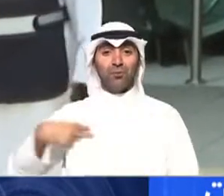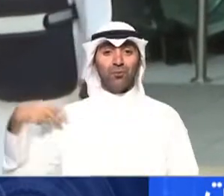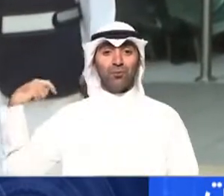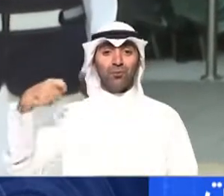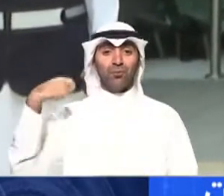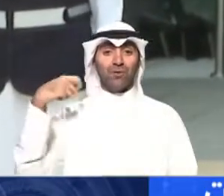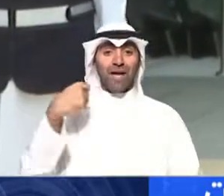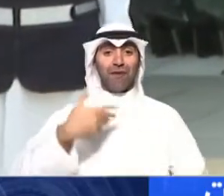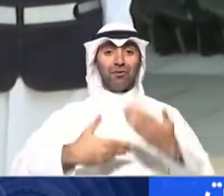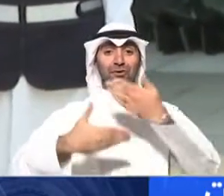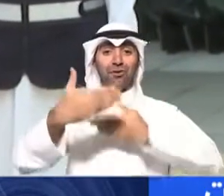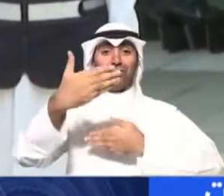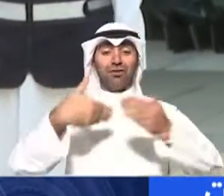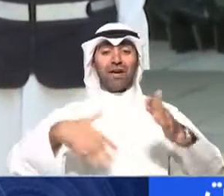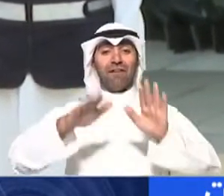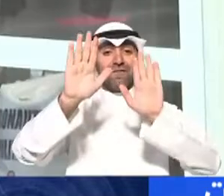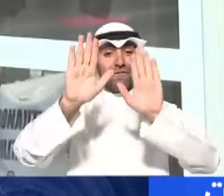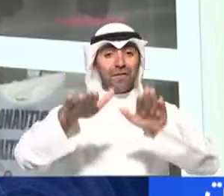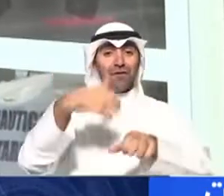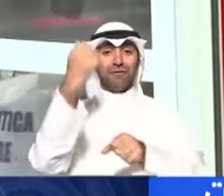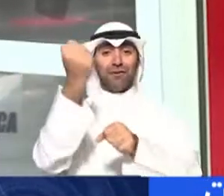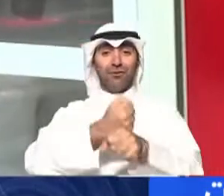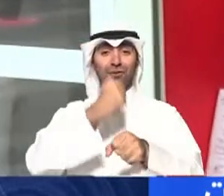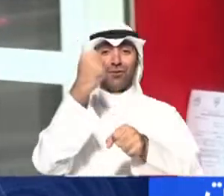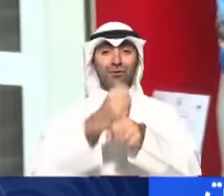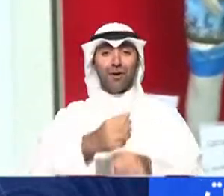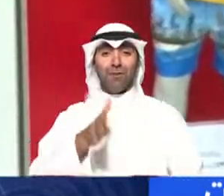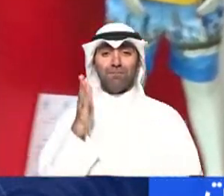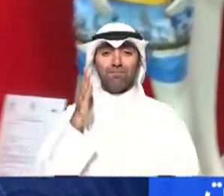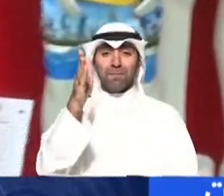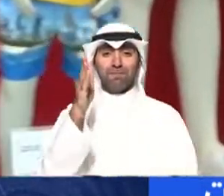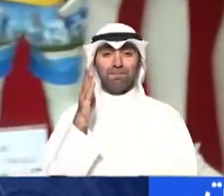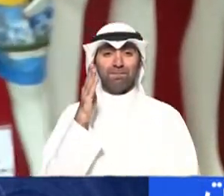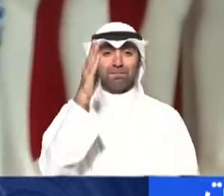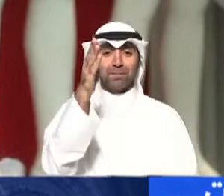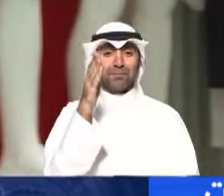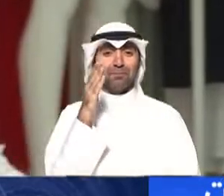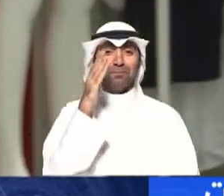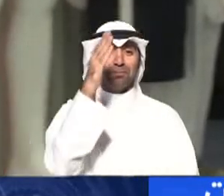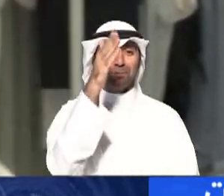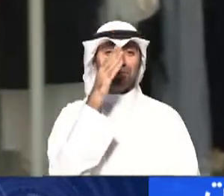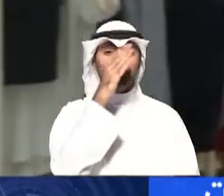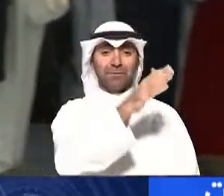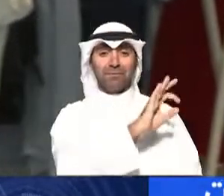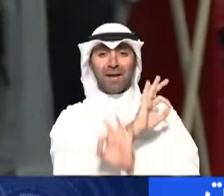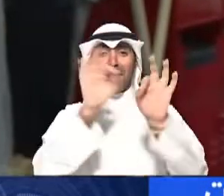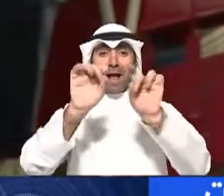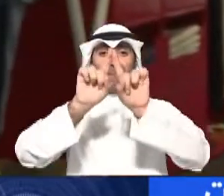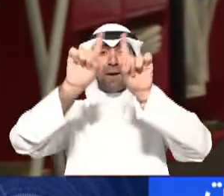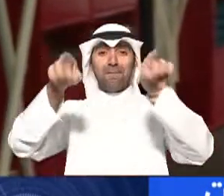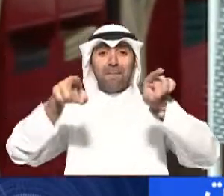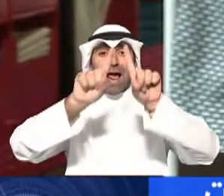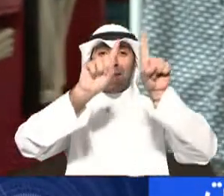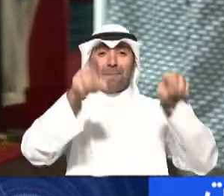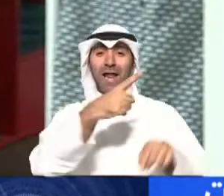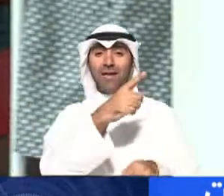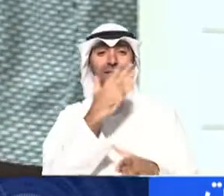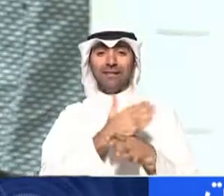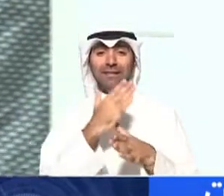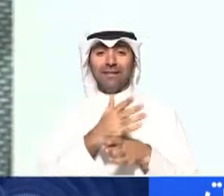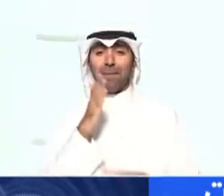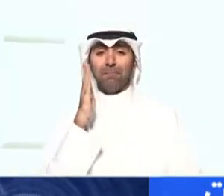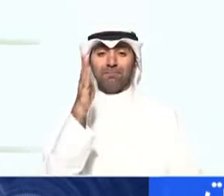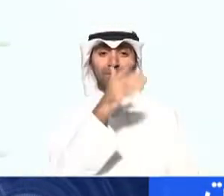المراقبة والتأكد من صحة العروض والتنزيلات التي تقوم بها المحلات التجارية بهدف استقطاب